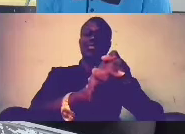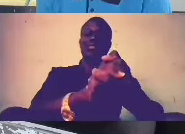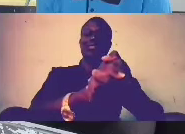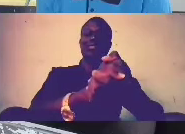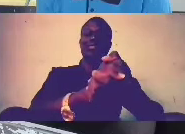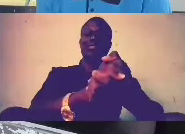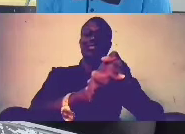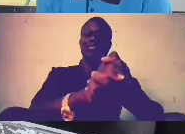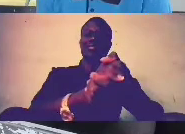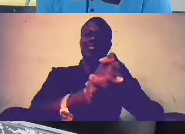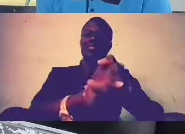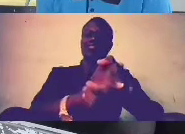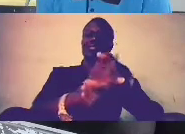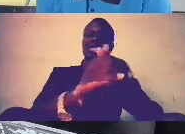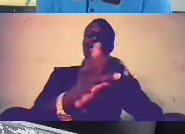pas.